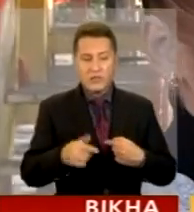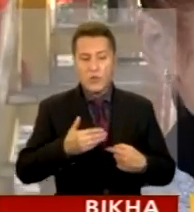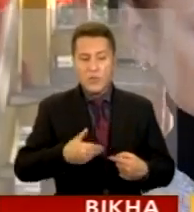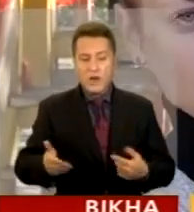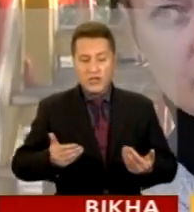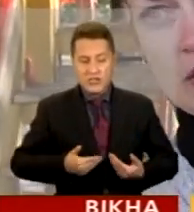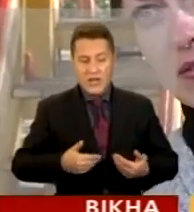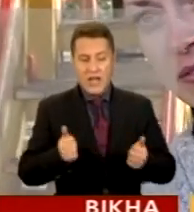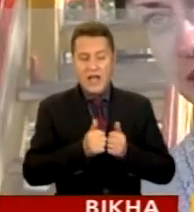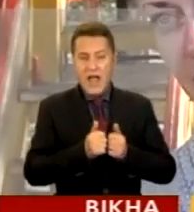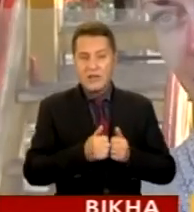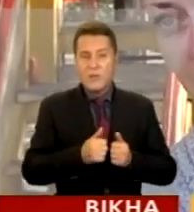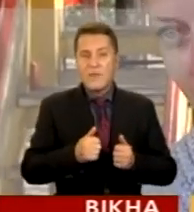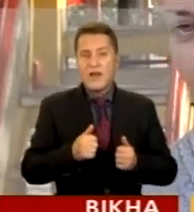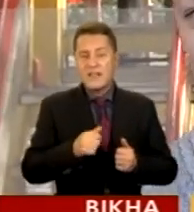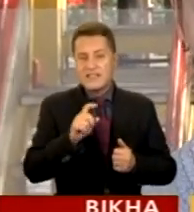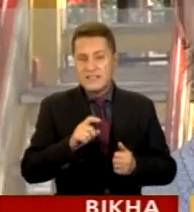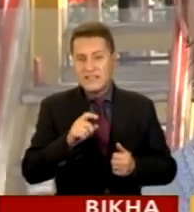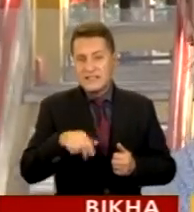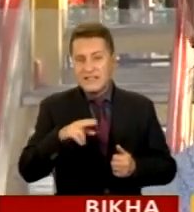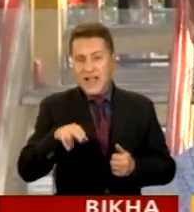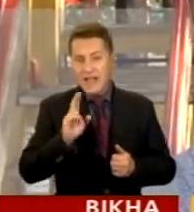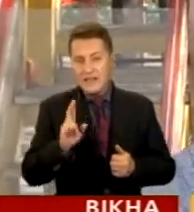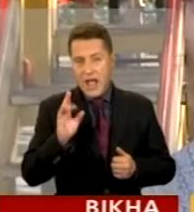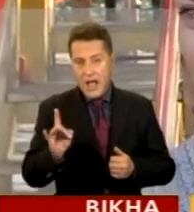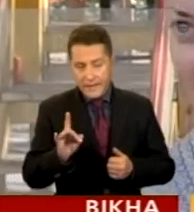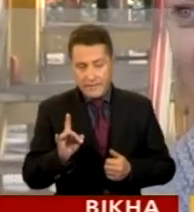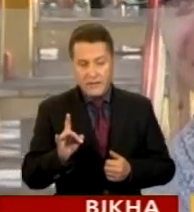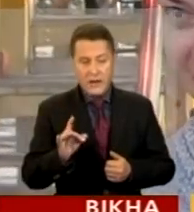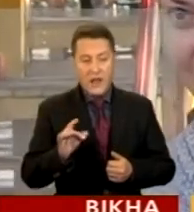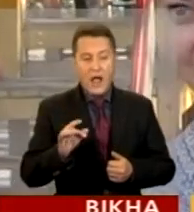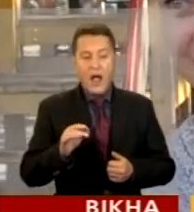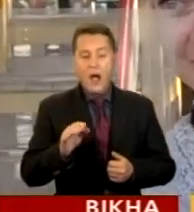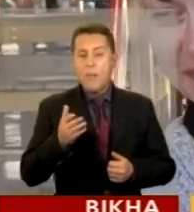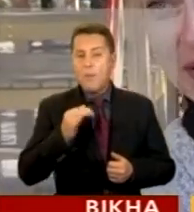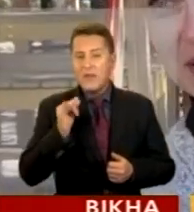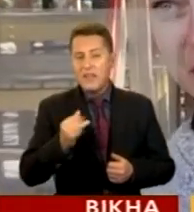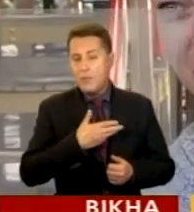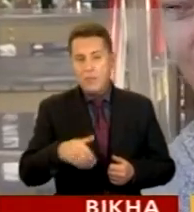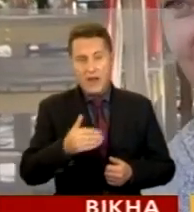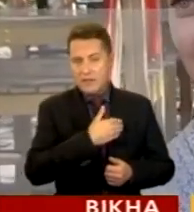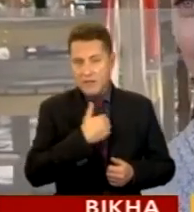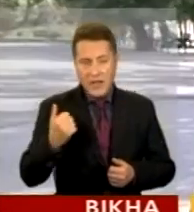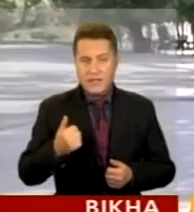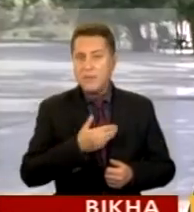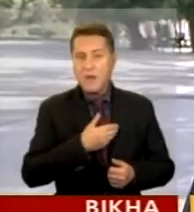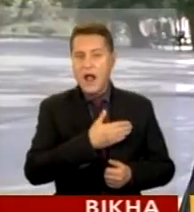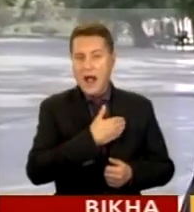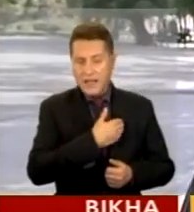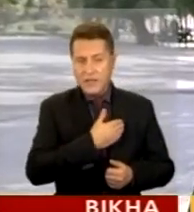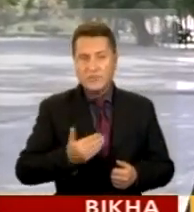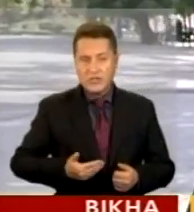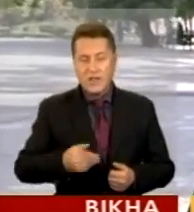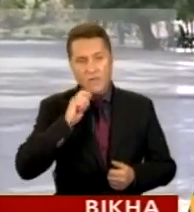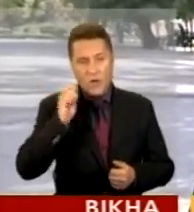рядом с ДНР. И мы не хотим. Мы хотим жить в Украине. Маріуполь